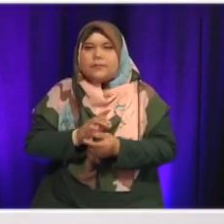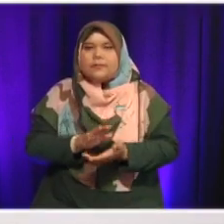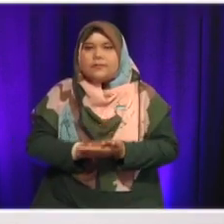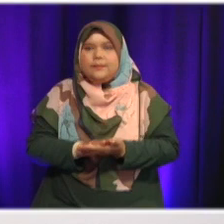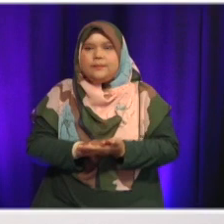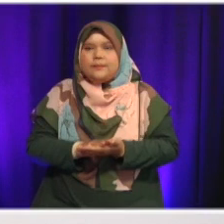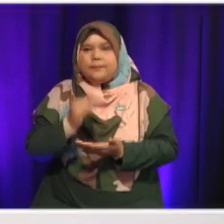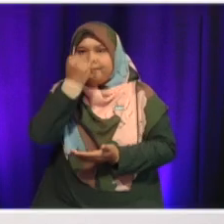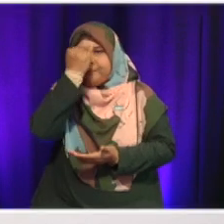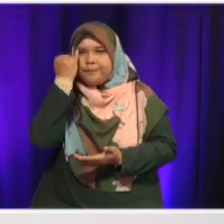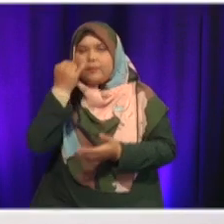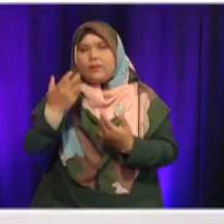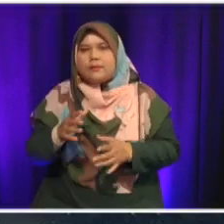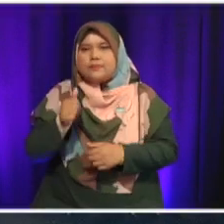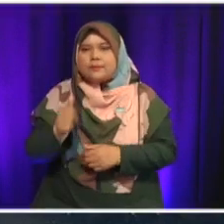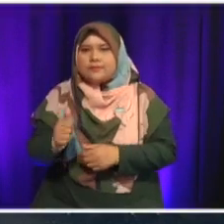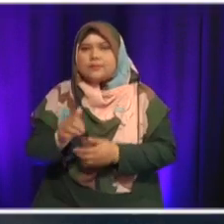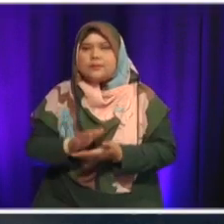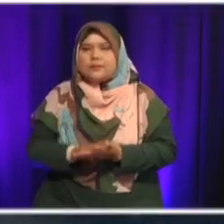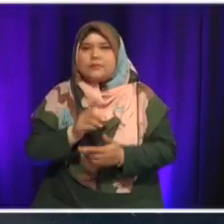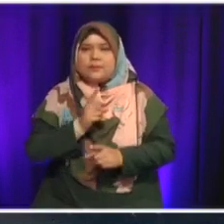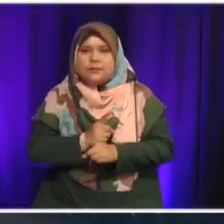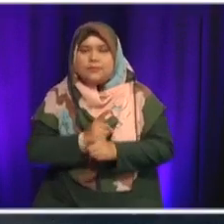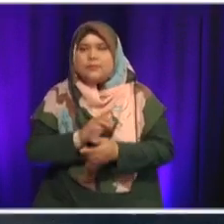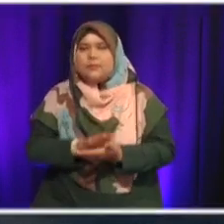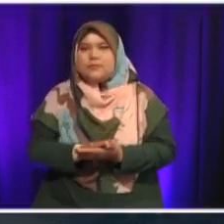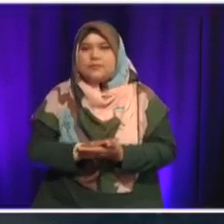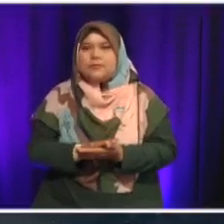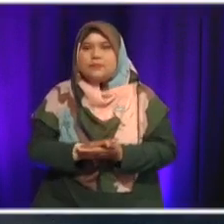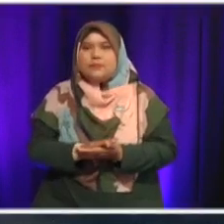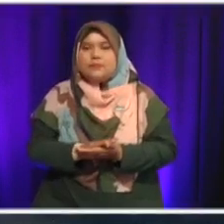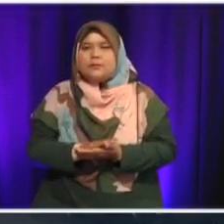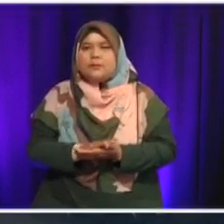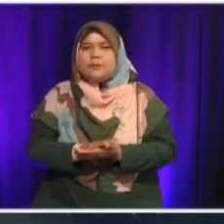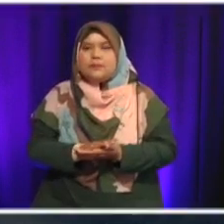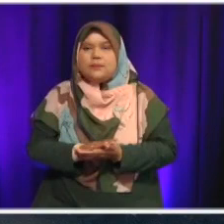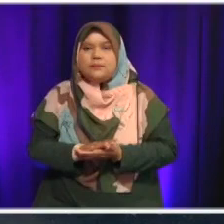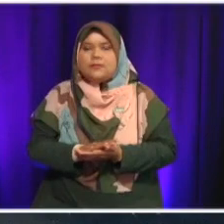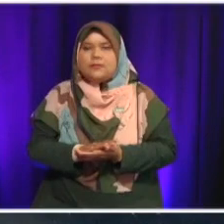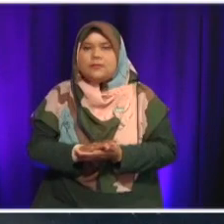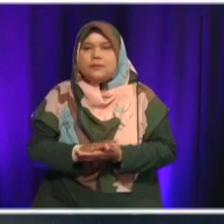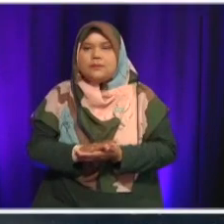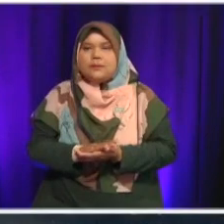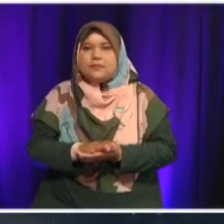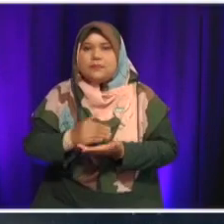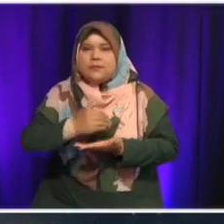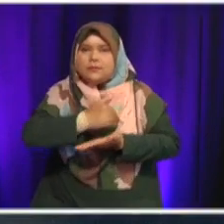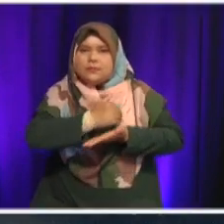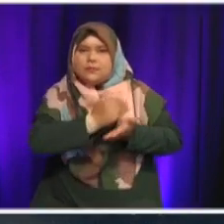anda buat itu udah bagus dah kita hentak karena cuaca di kita menggunakan Scraper